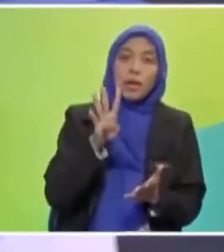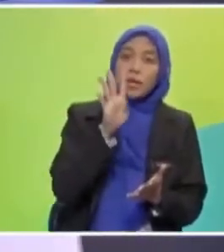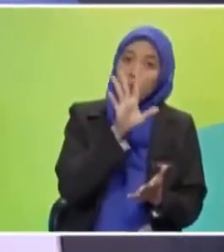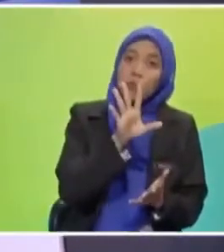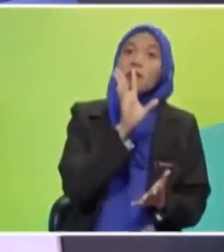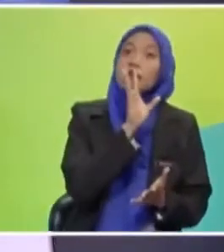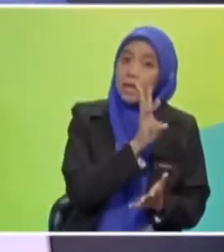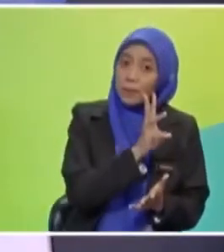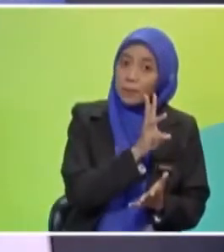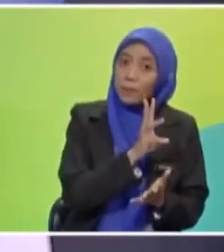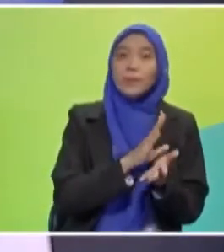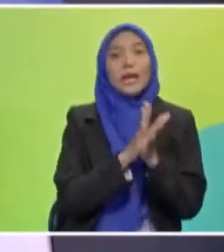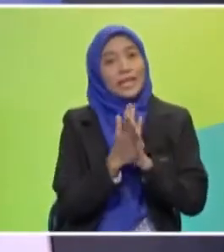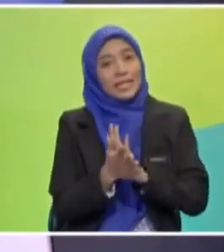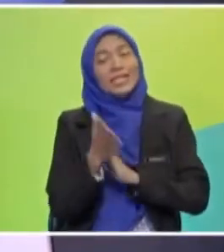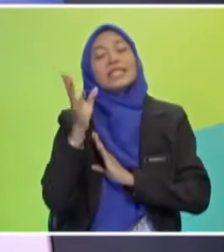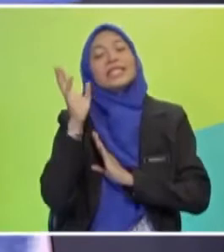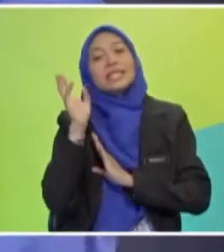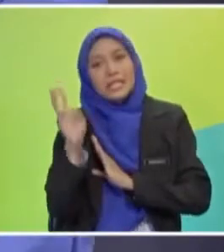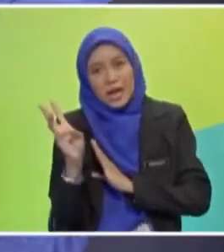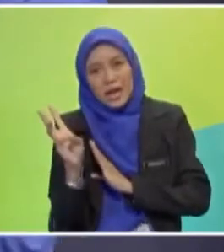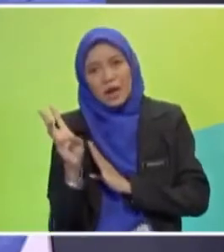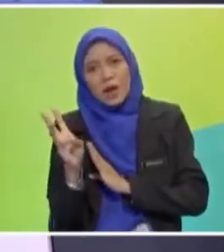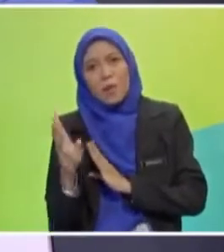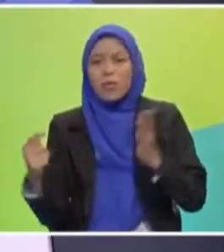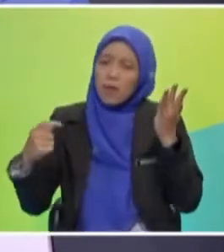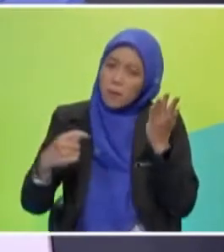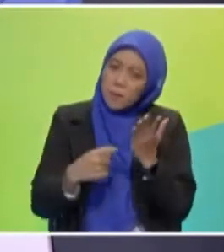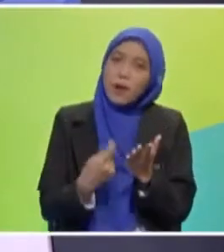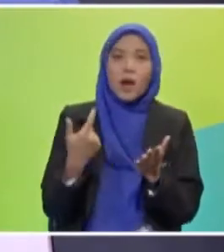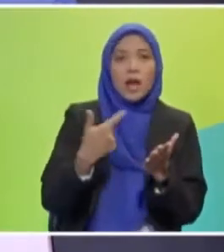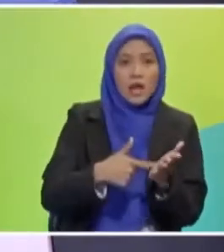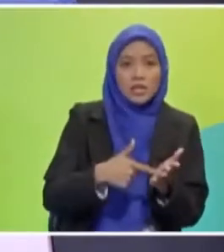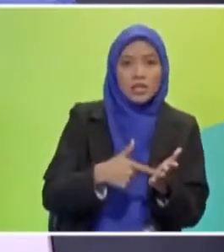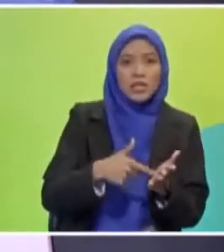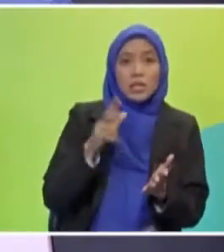3, 4, 5, 6. Jadi 6. Kemudian tambah lagi 3 gigi raksasa ni.